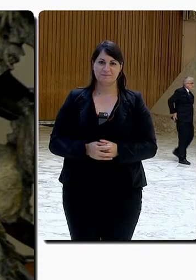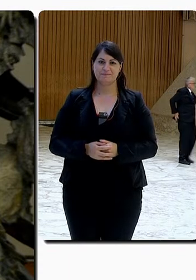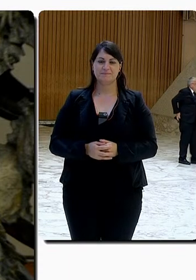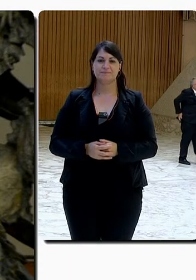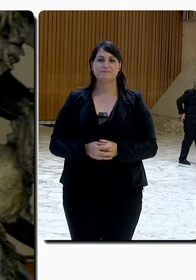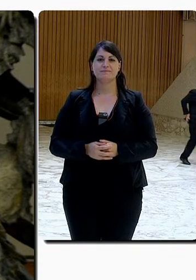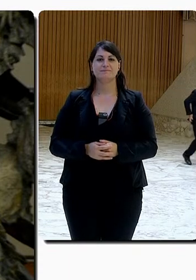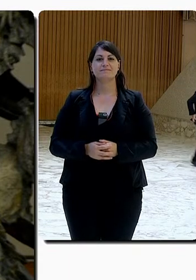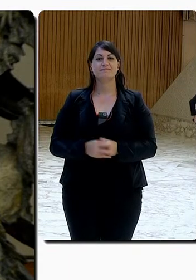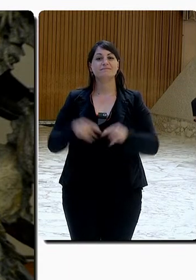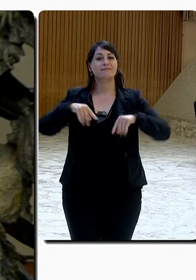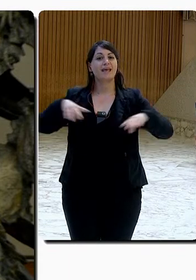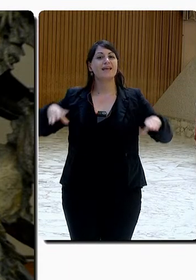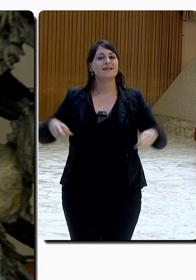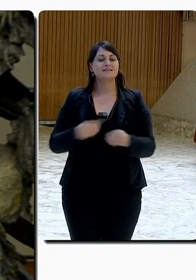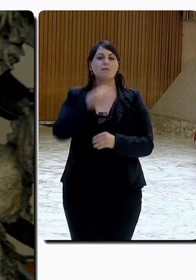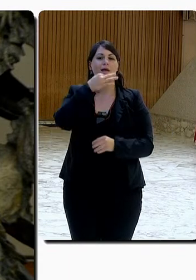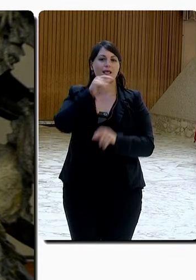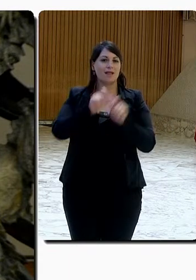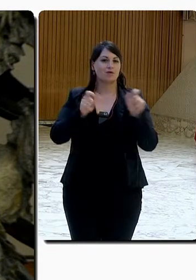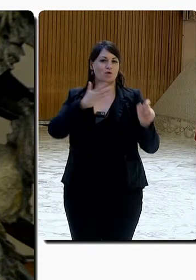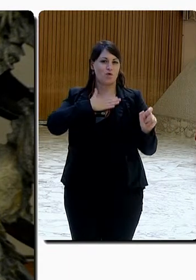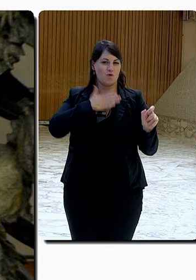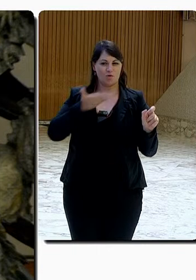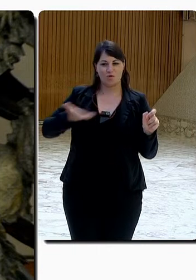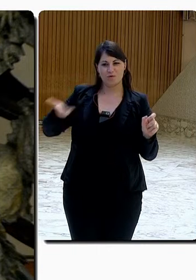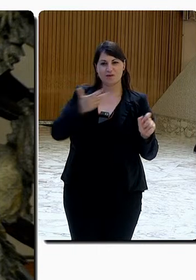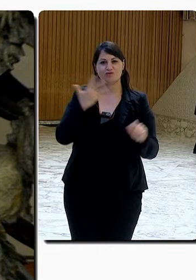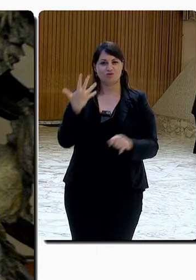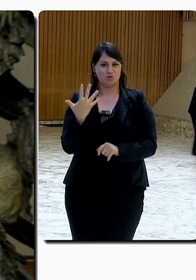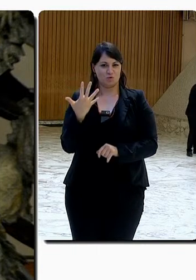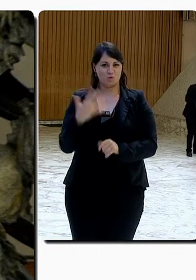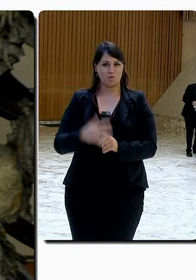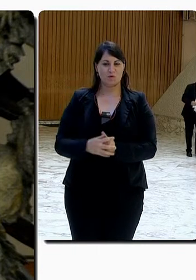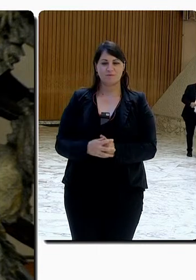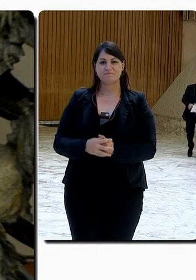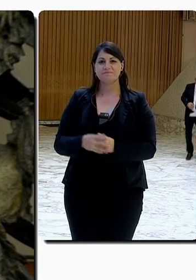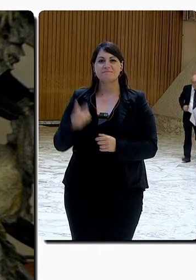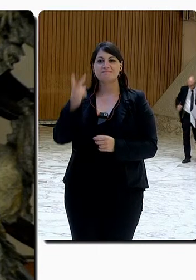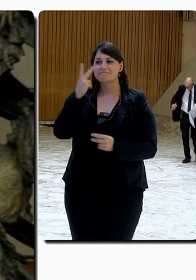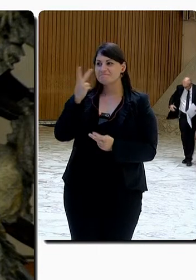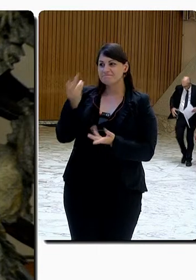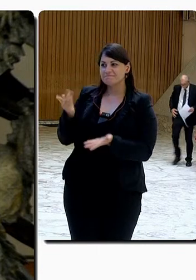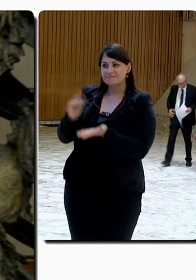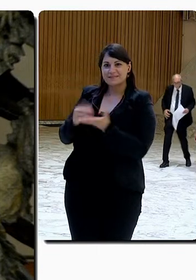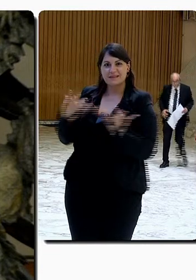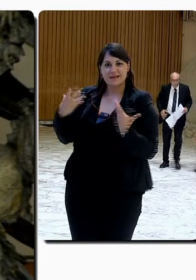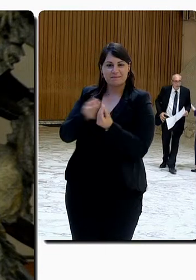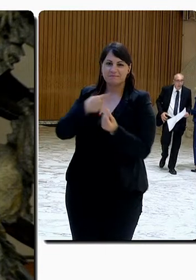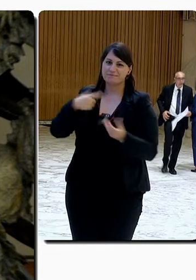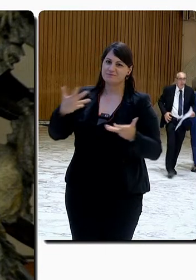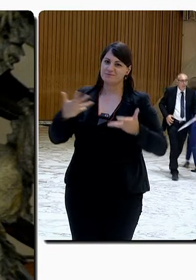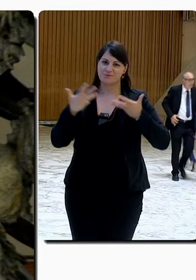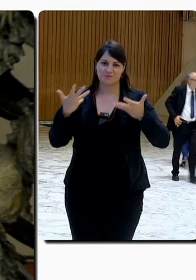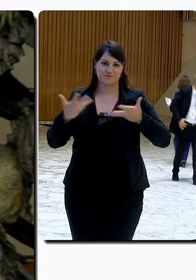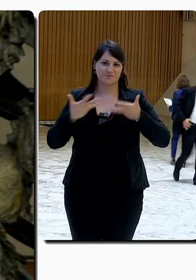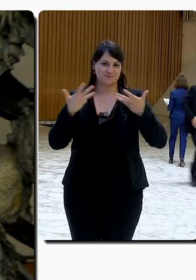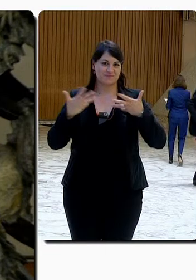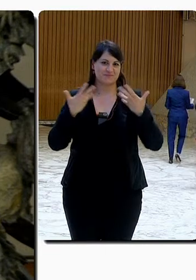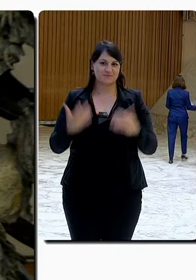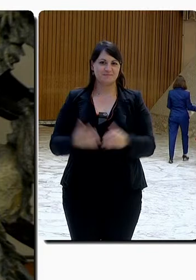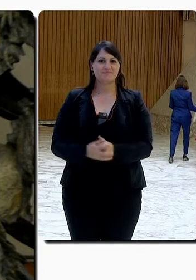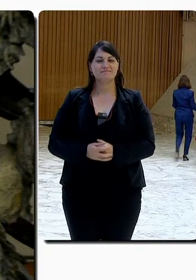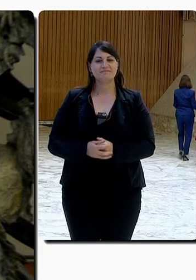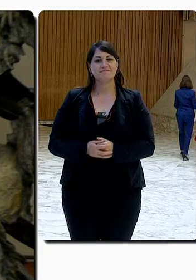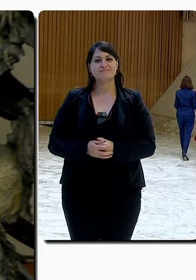Iniziamo ora con i nostri relatori, i nostri cinque relatori, è una gioia averli qui con noi. Daremo